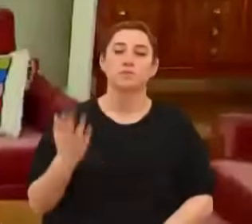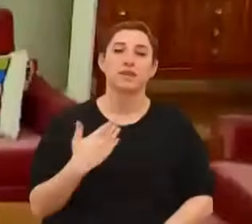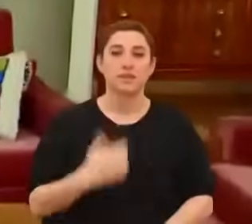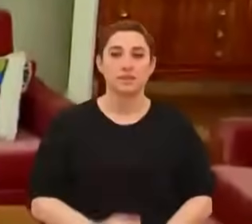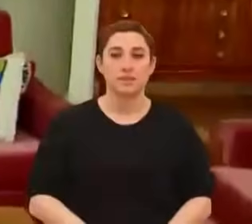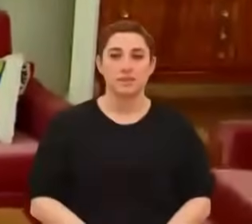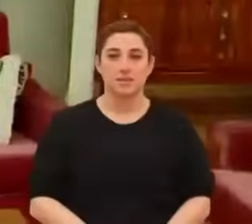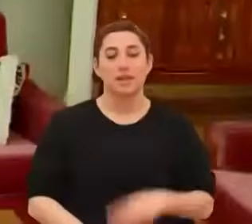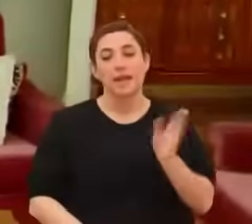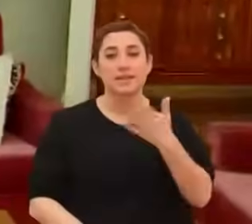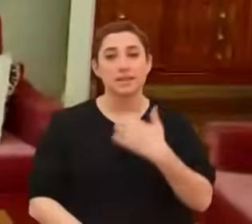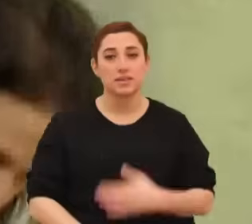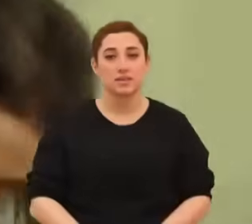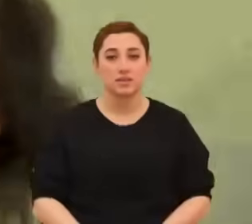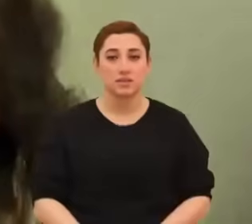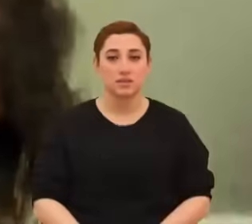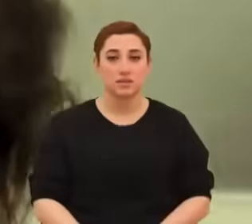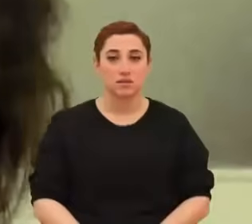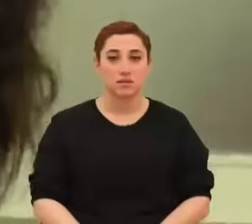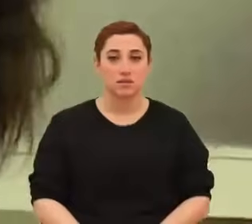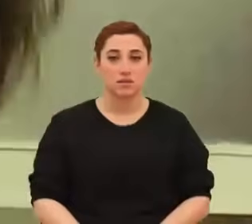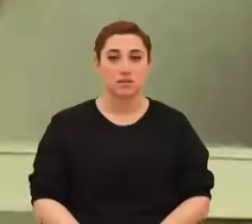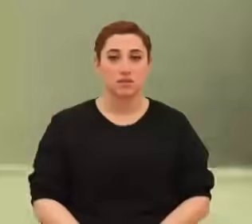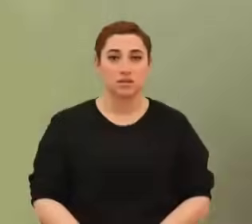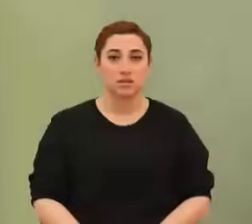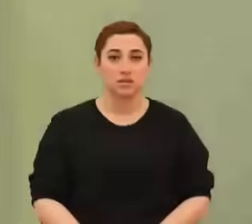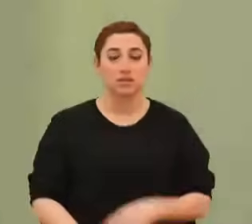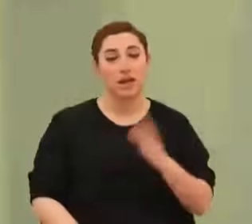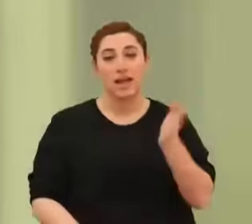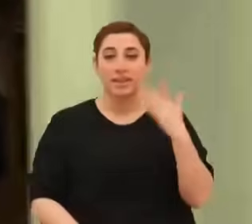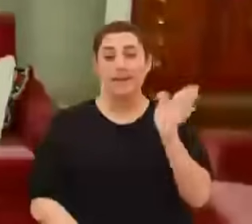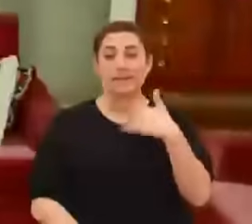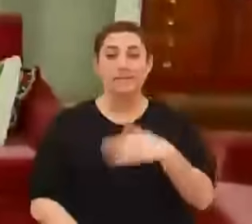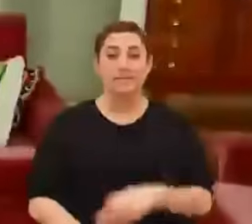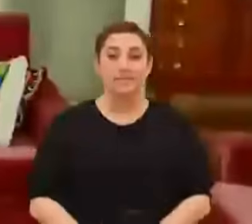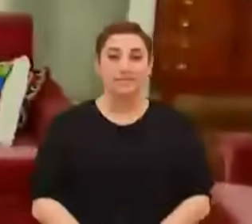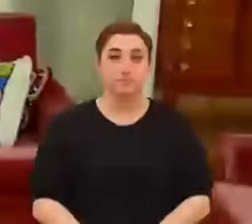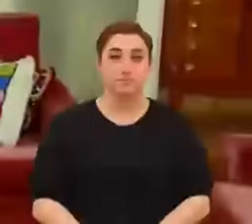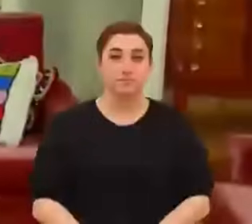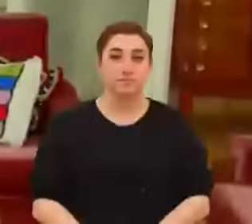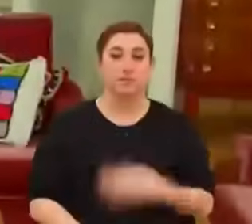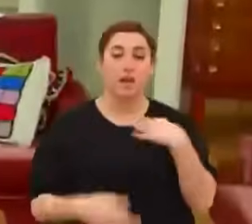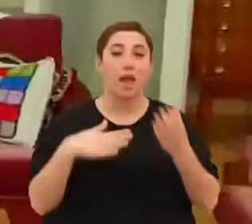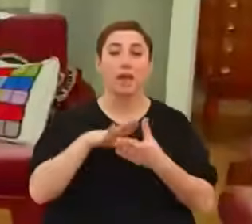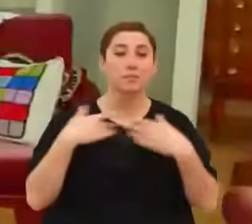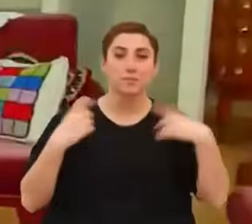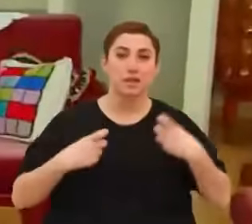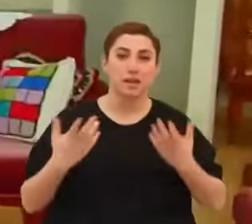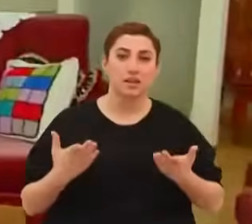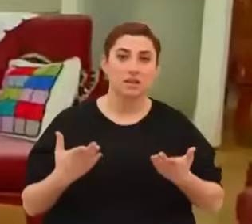Koltuğun sen, arkasından Nazlı'ya da şirinlik yaptı ama Nazlı tavırlı. Tamam hadi hadi. Ayakkabılarım nerede